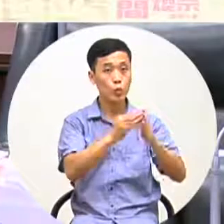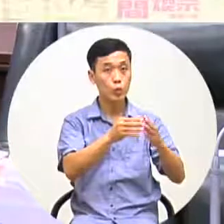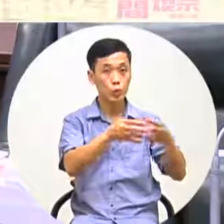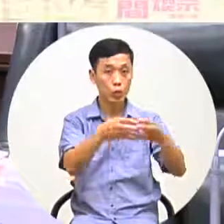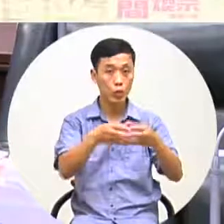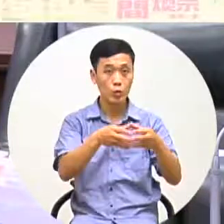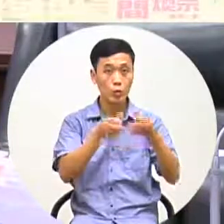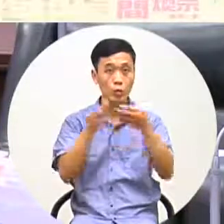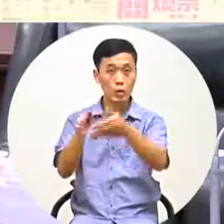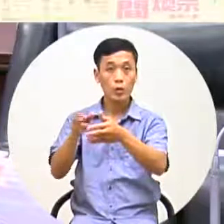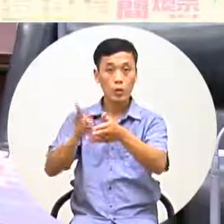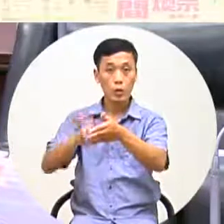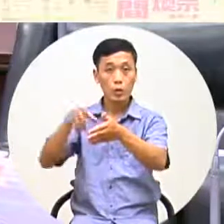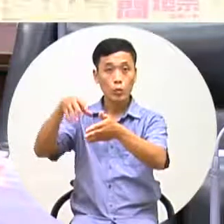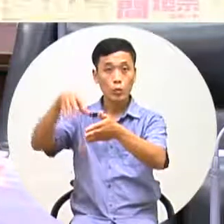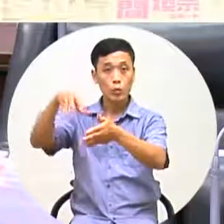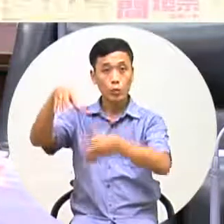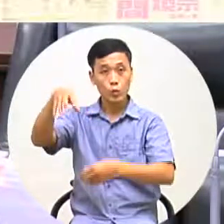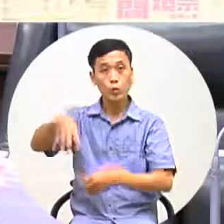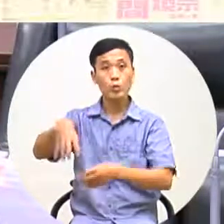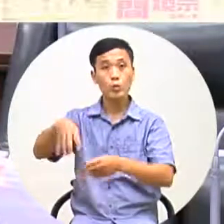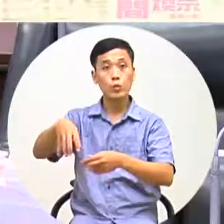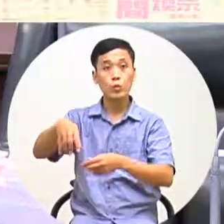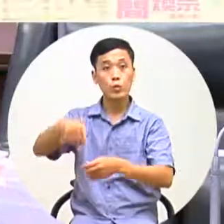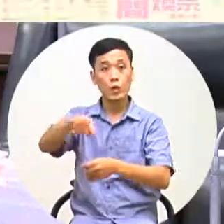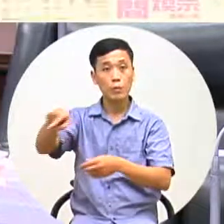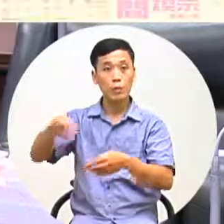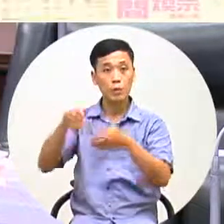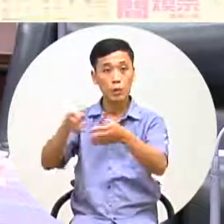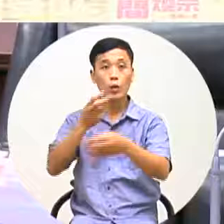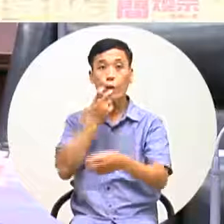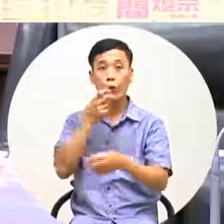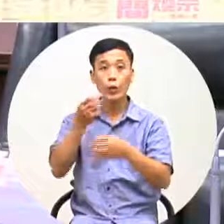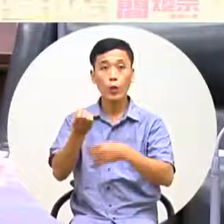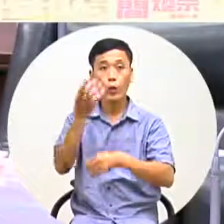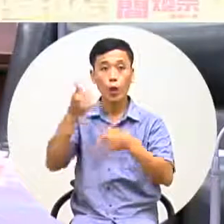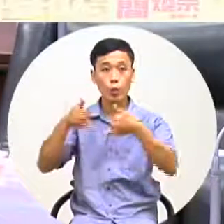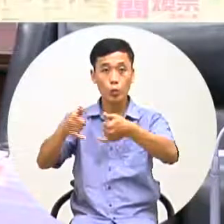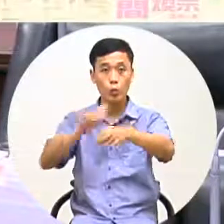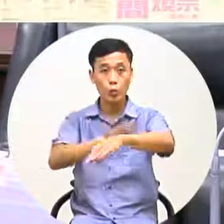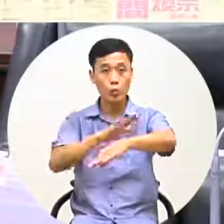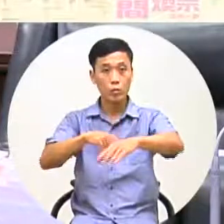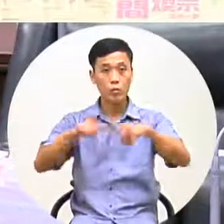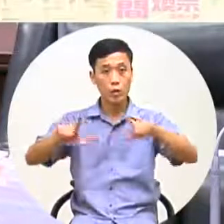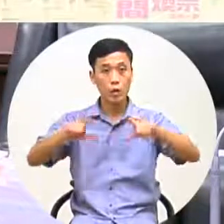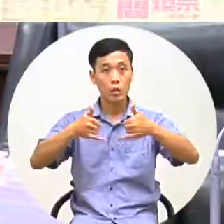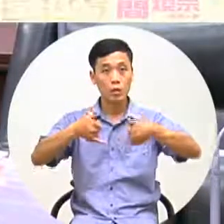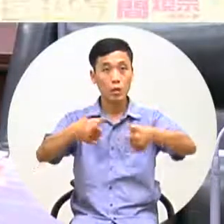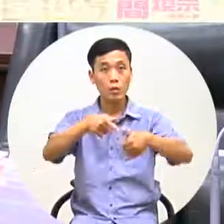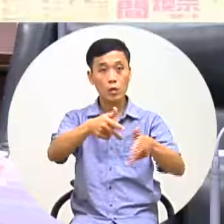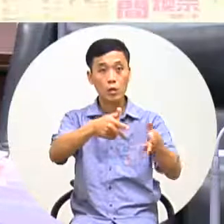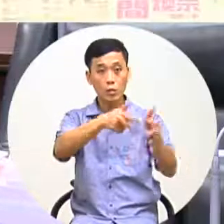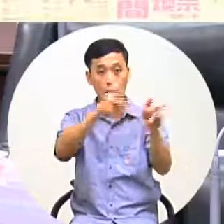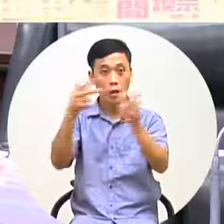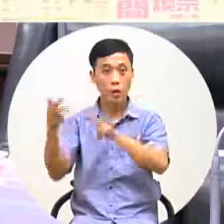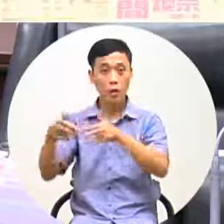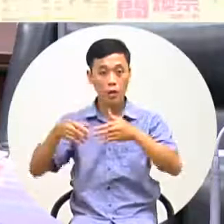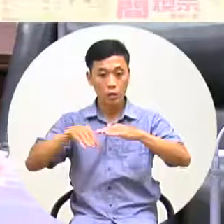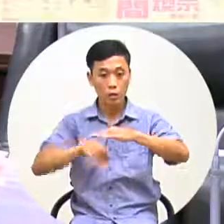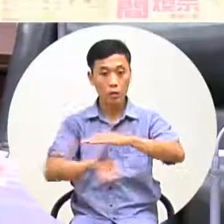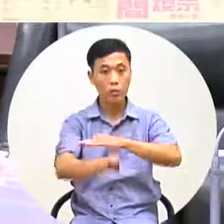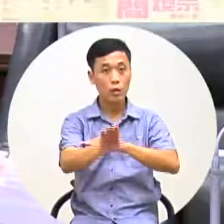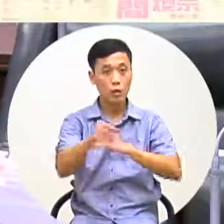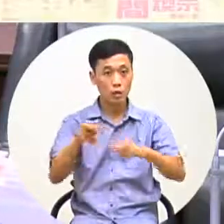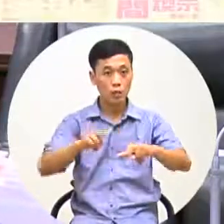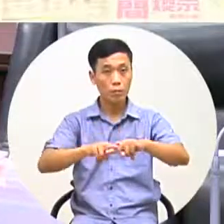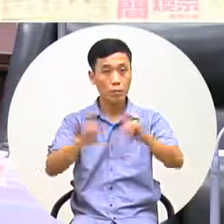个在翠华路跟左营大道那边，吼，一个高架桥也好，地下道也好，一个通车的问题，然后跟局长、跟